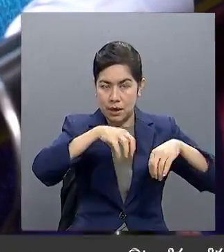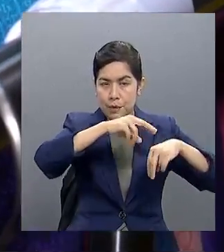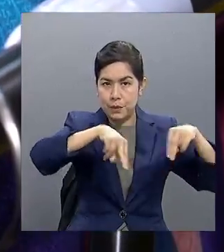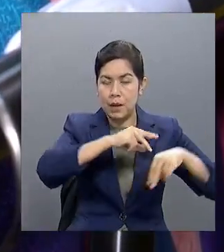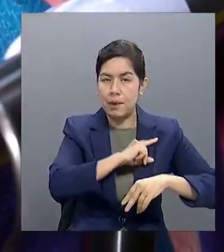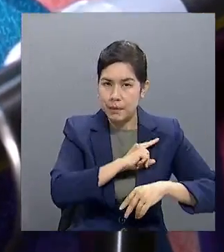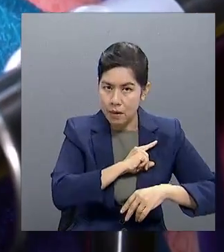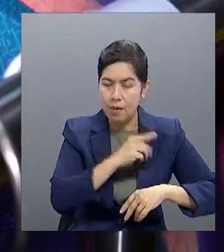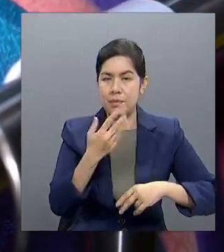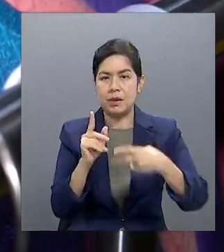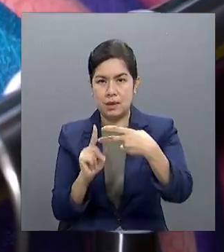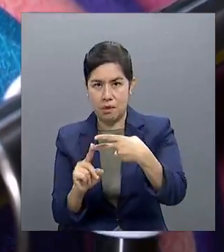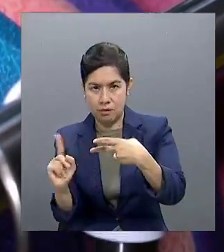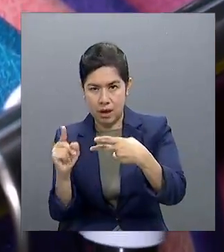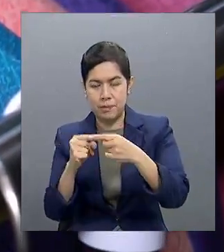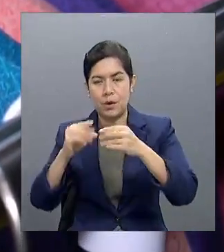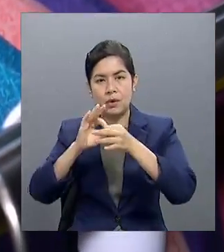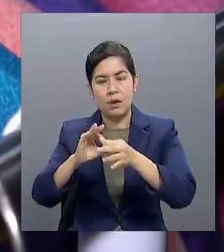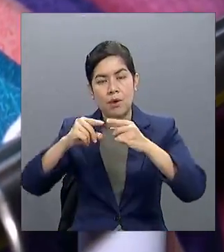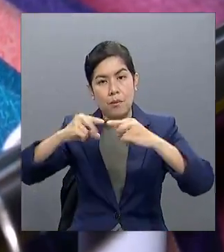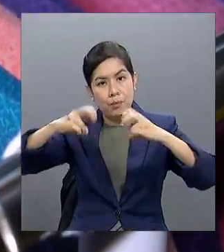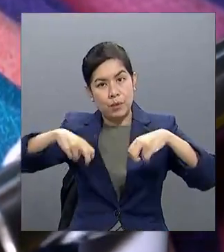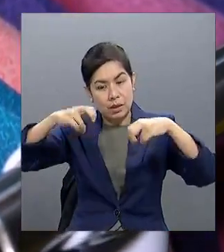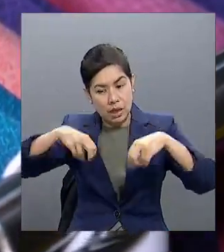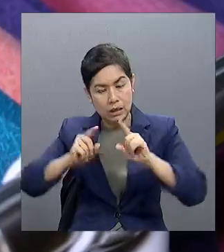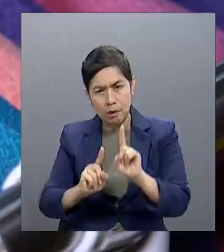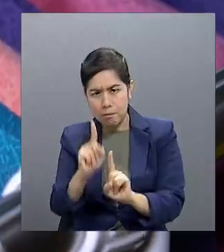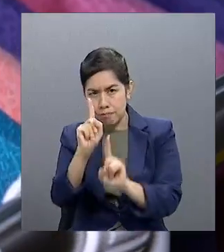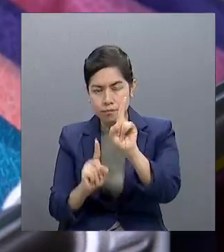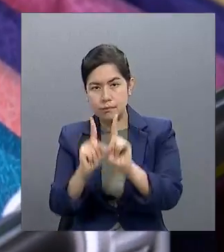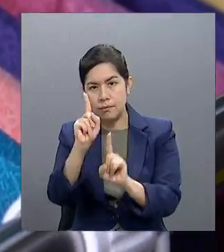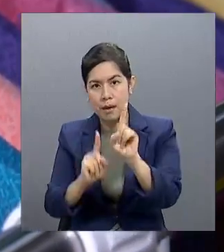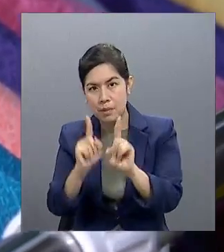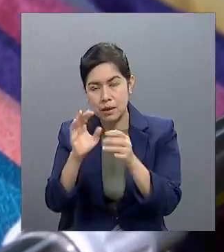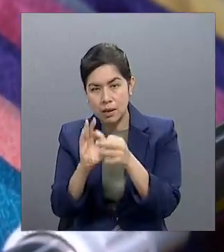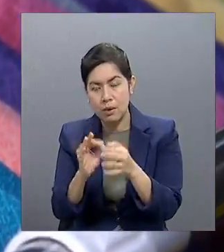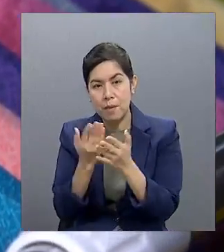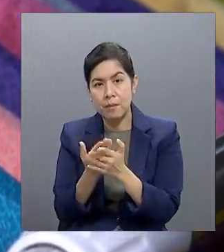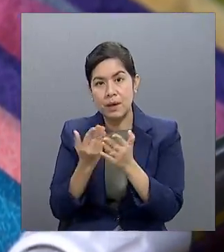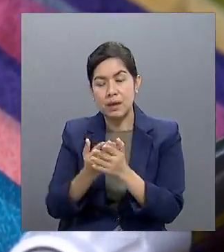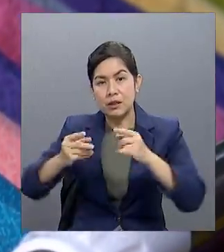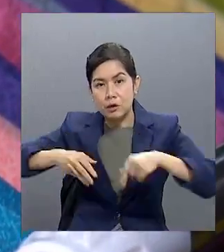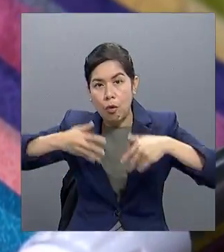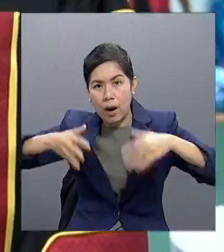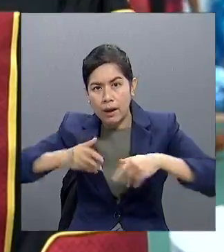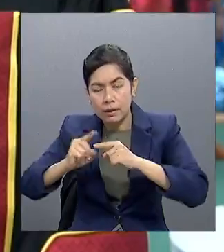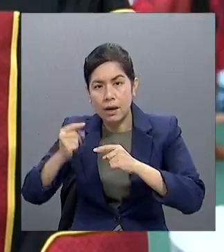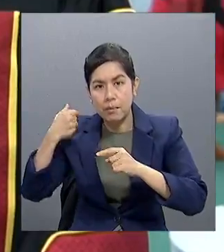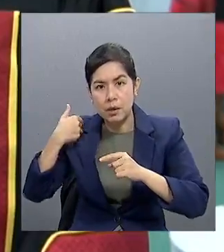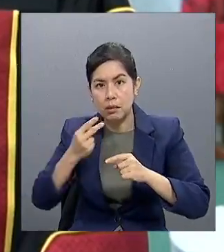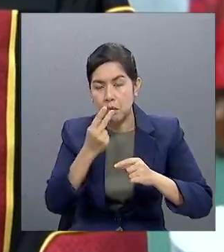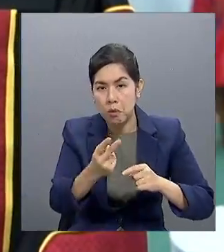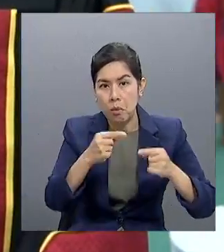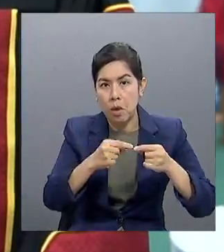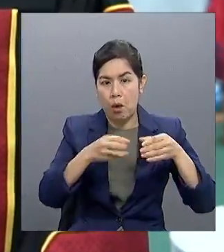ค่ะก็คือเป็นการประเมินห่วงโซ่คุณค่าและการกระจายรายได้เพื่อจะตอบโจทย์อย่างแท้จริงว่างานวิจัยของเราอะค่ะที่เ